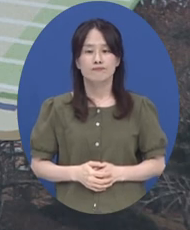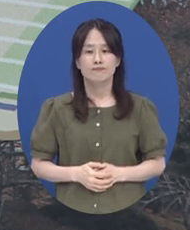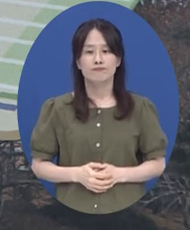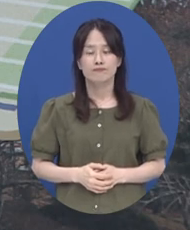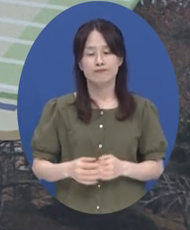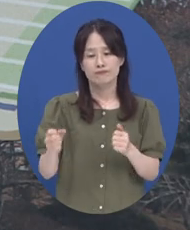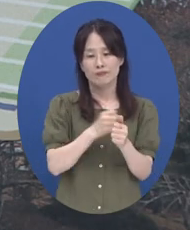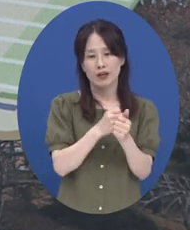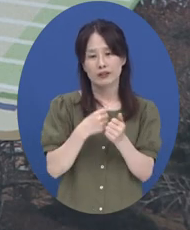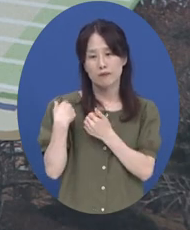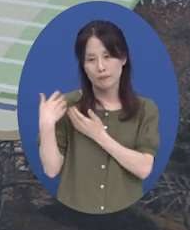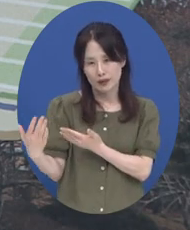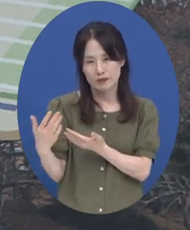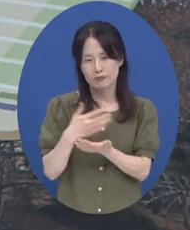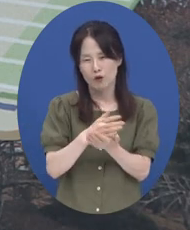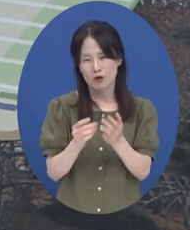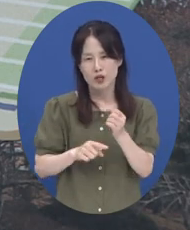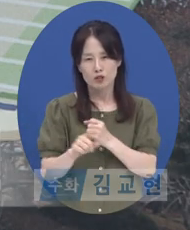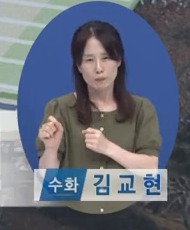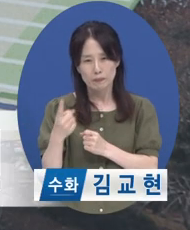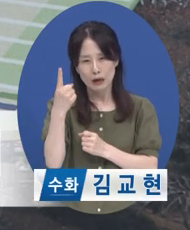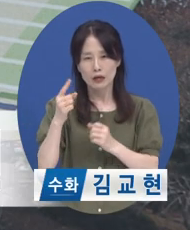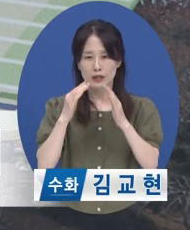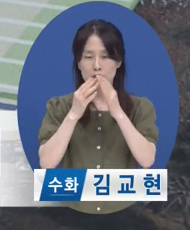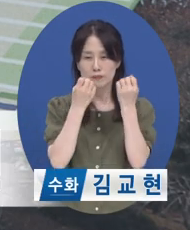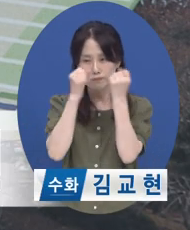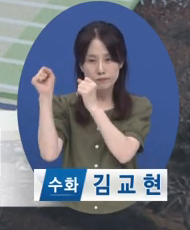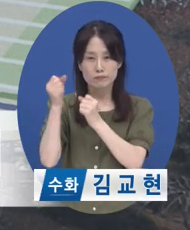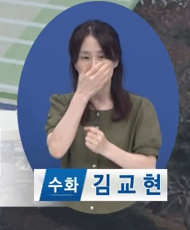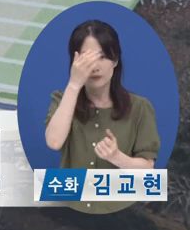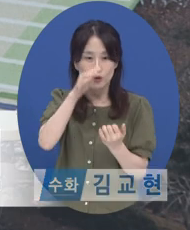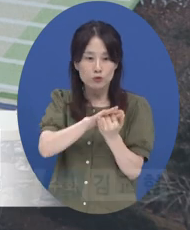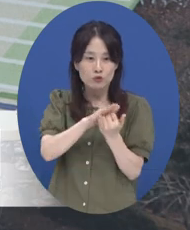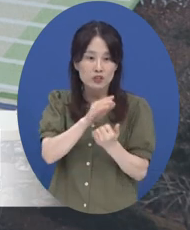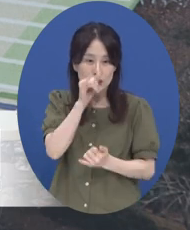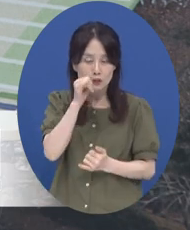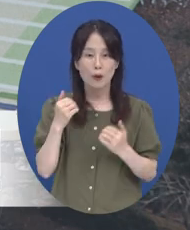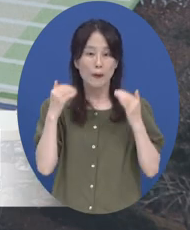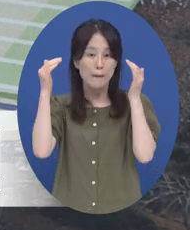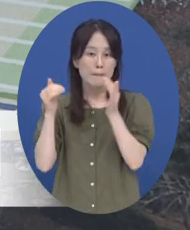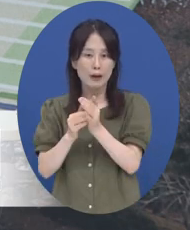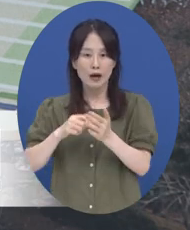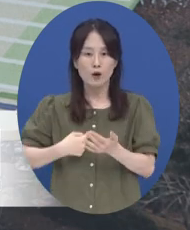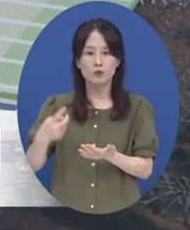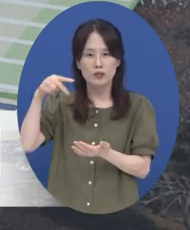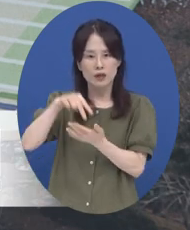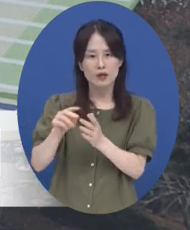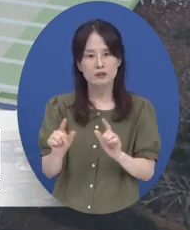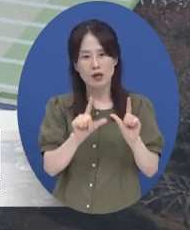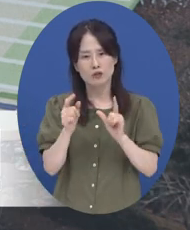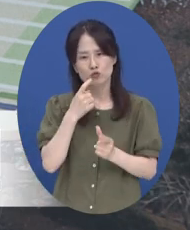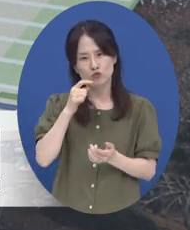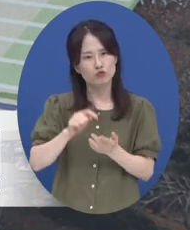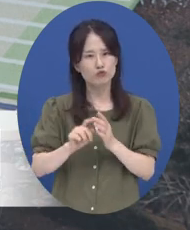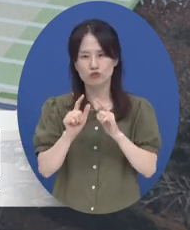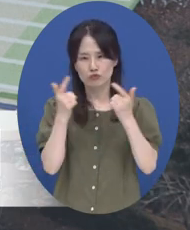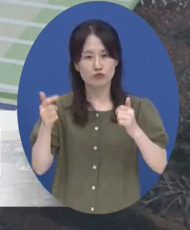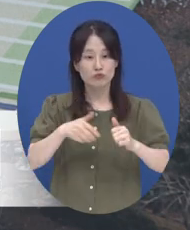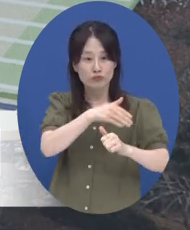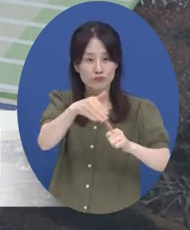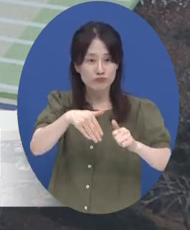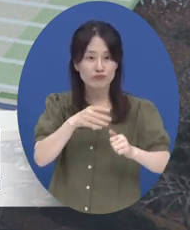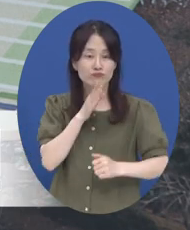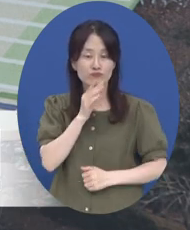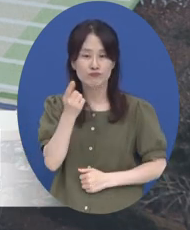학대나 방임 등 여러 이후로 집을 떠나는 청소년들이 있는데요 성인이 되더라도 자리 파기가 녹록치 않은 게 현실입니다